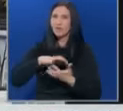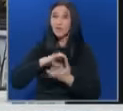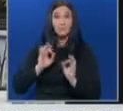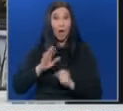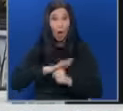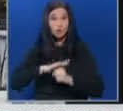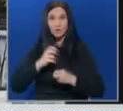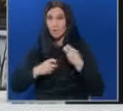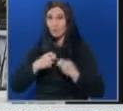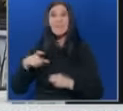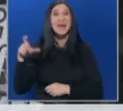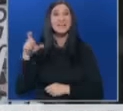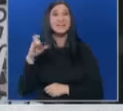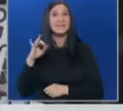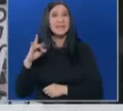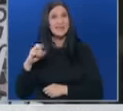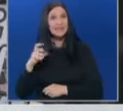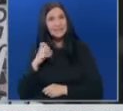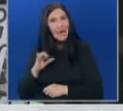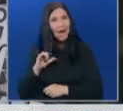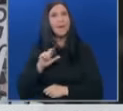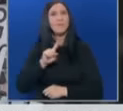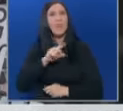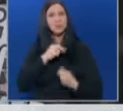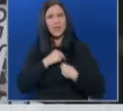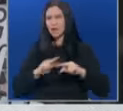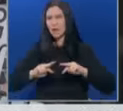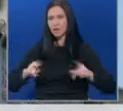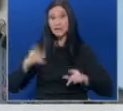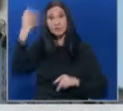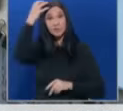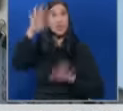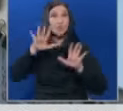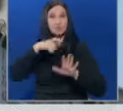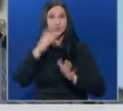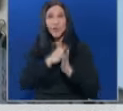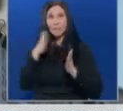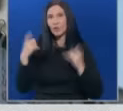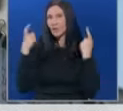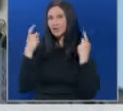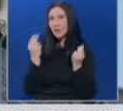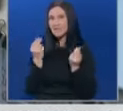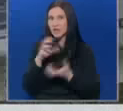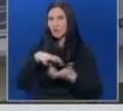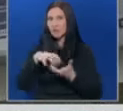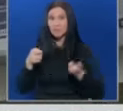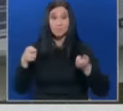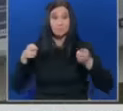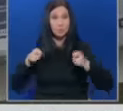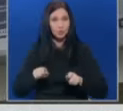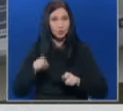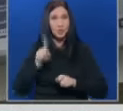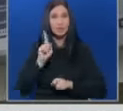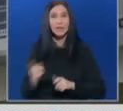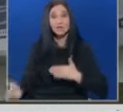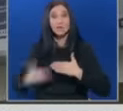Така основният проблем на Сириза е, че не усети разликата в държавата. 10-годишният период на гръцката финансова криза приключи.